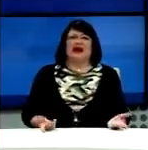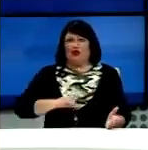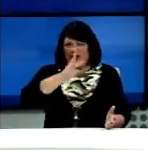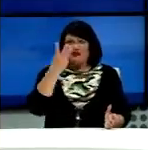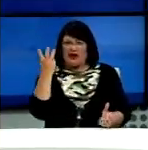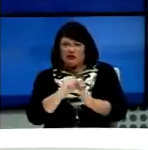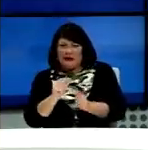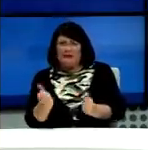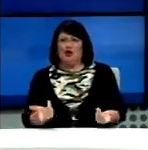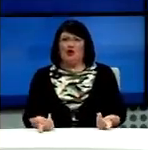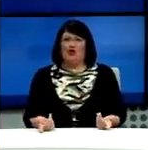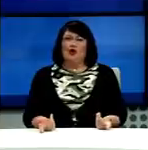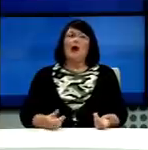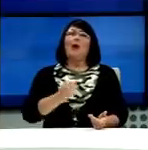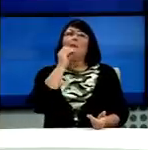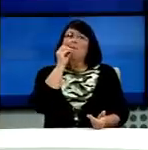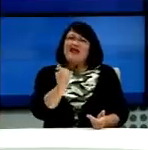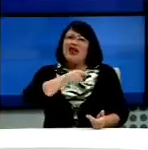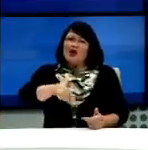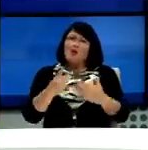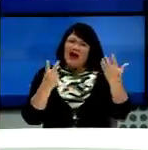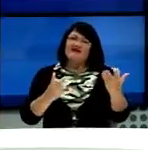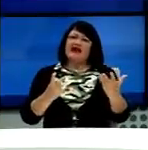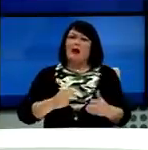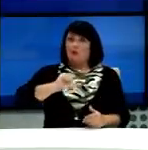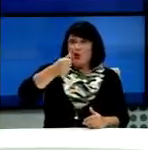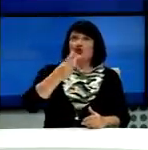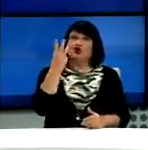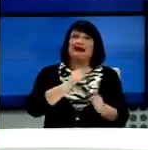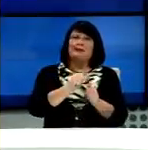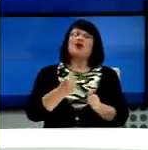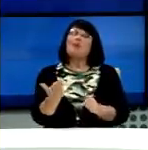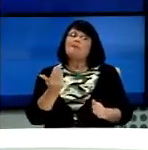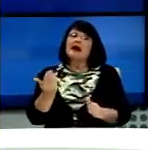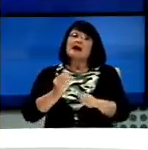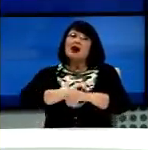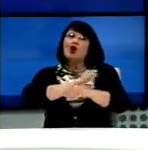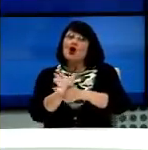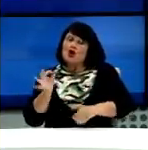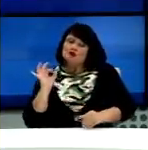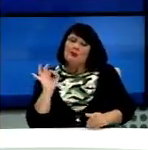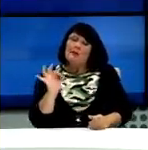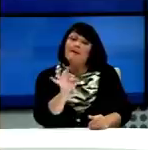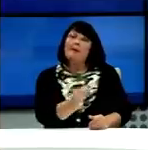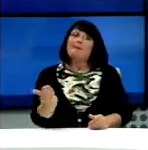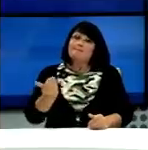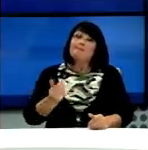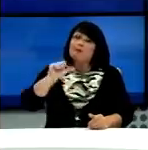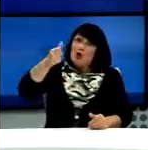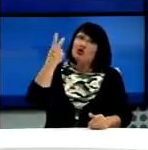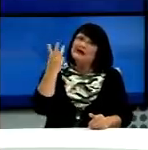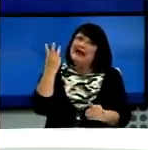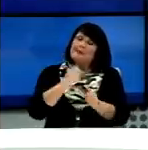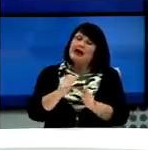τρίμηνο και μείον 0,7 στο πρώτο τρίμηνο, πριν έρθει ο κορονοϊός. Στο πρώτο τρίμηνο.